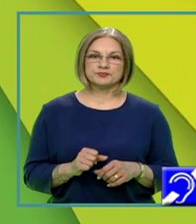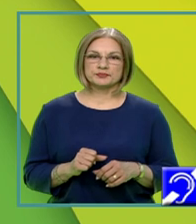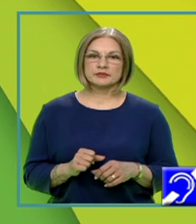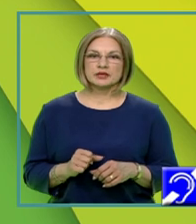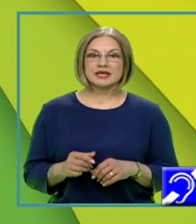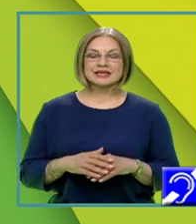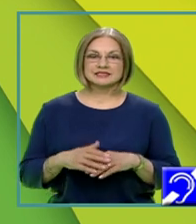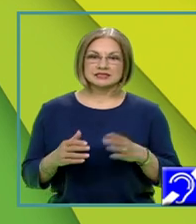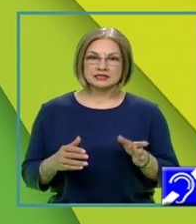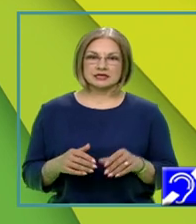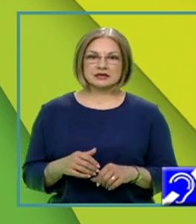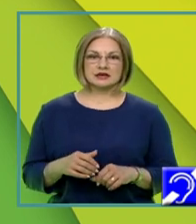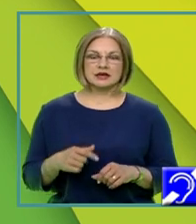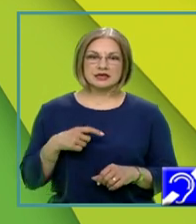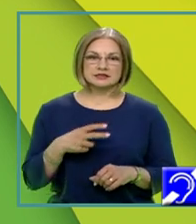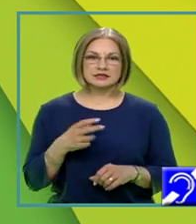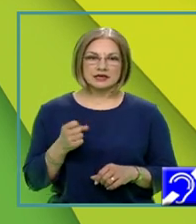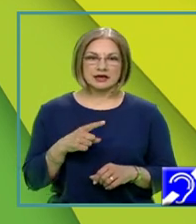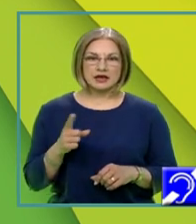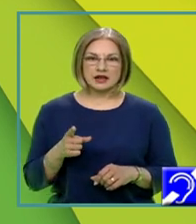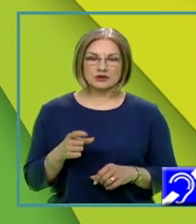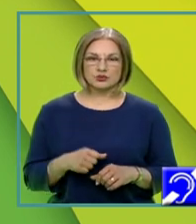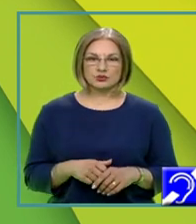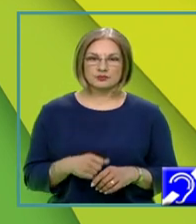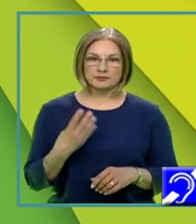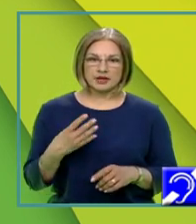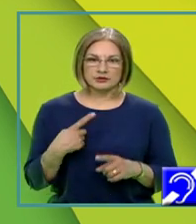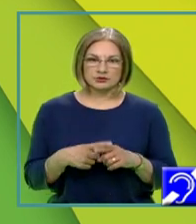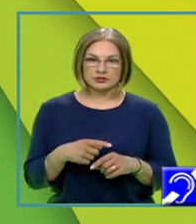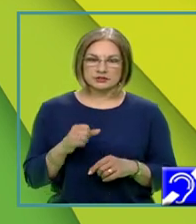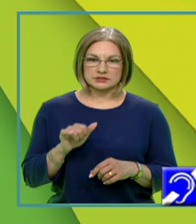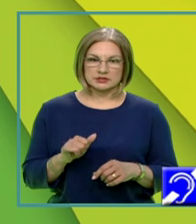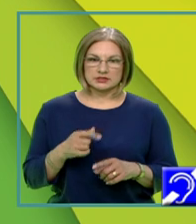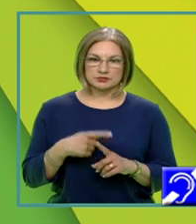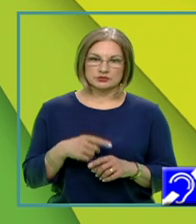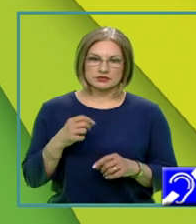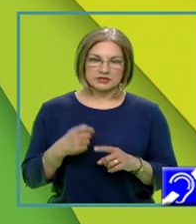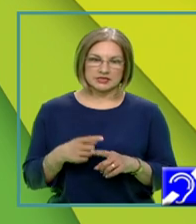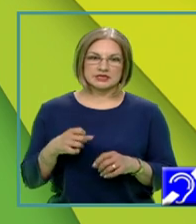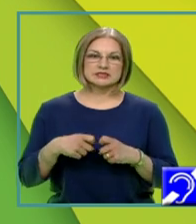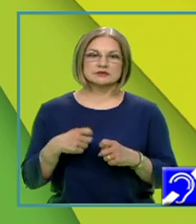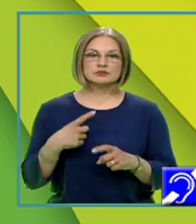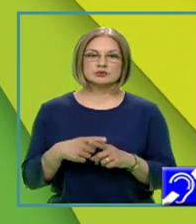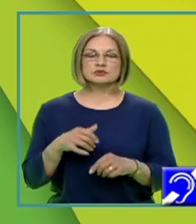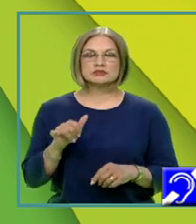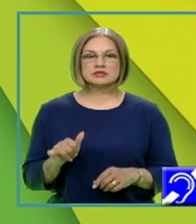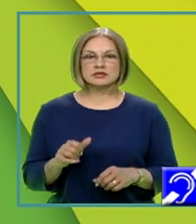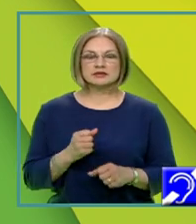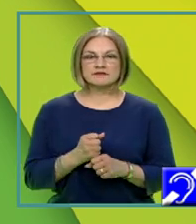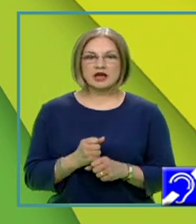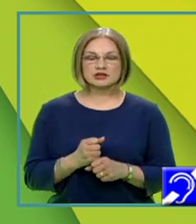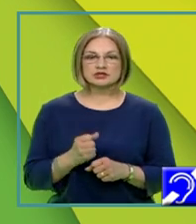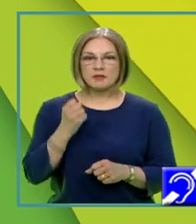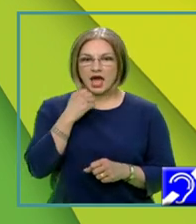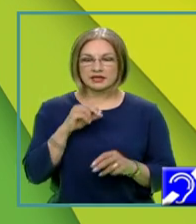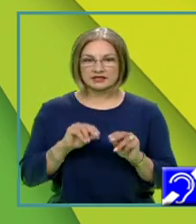care este egal conform definiției cu 4 x y plus x plus y vom face aici un artificiu în sensul